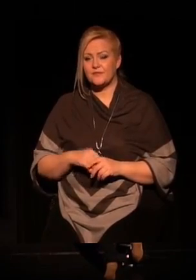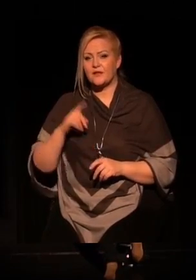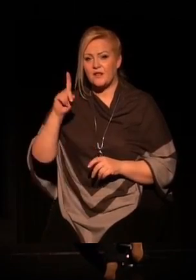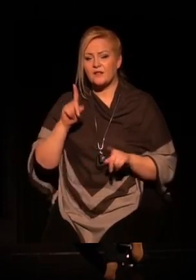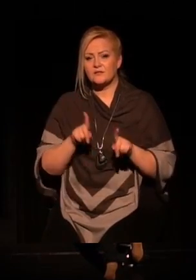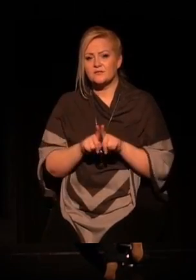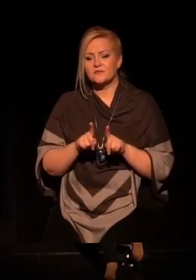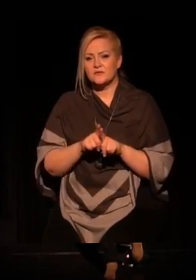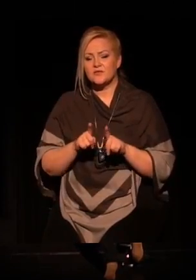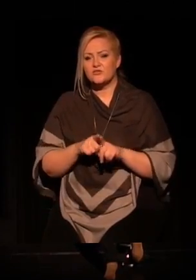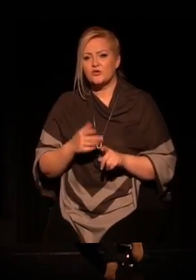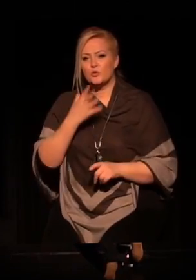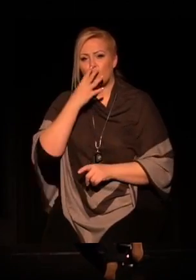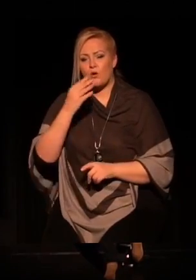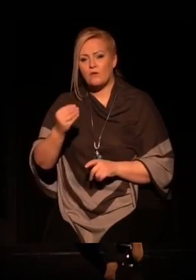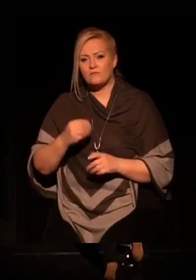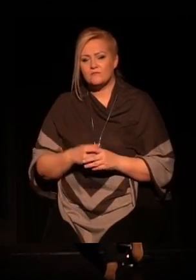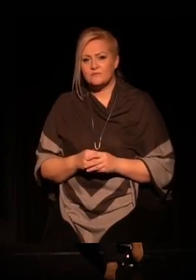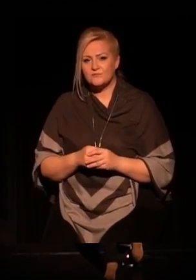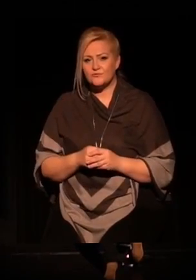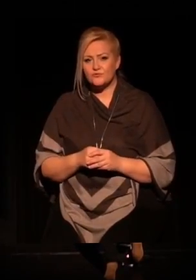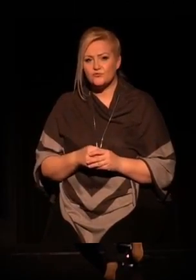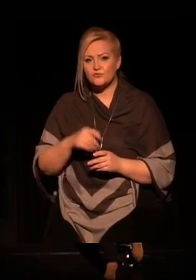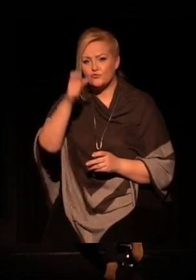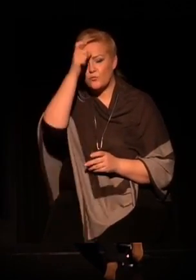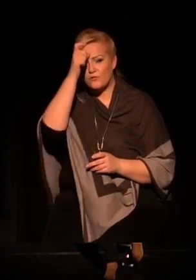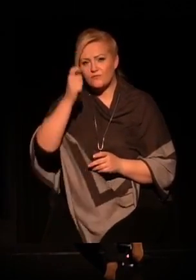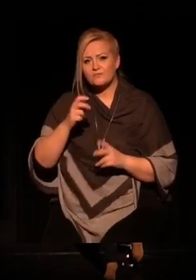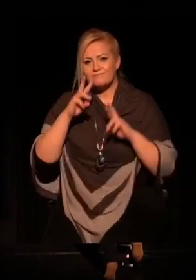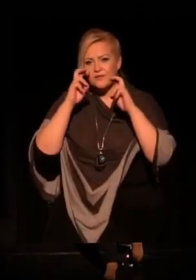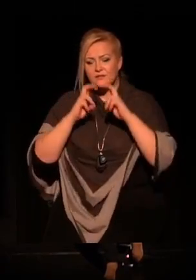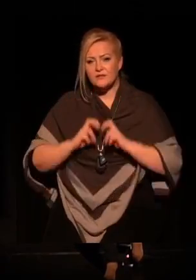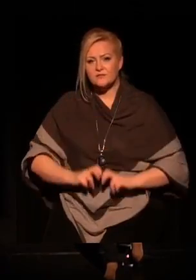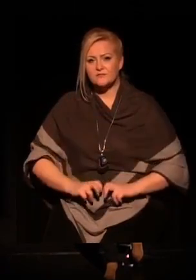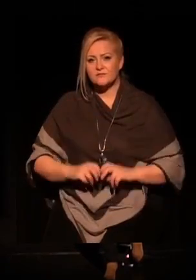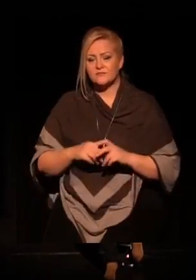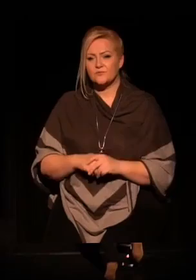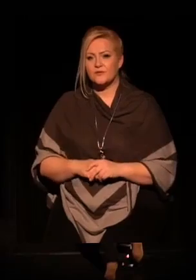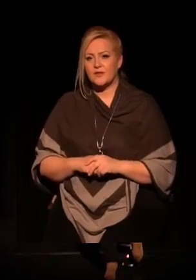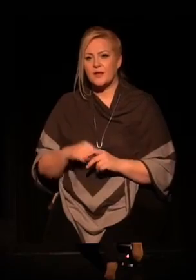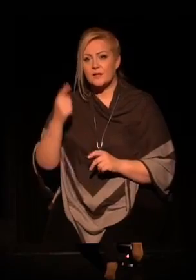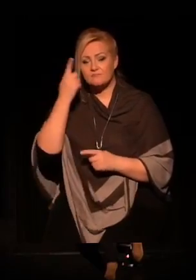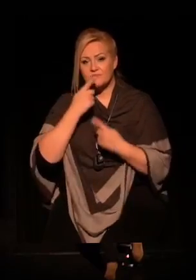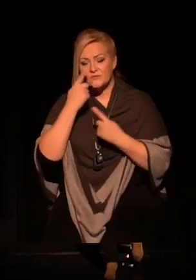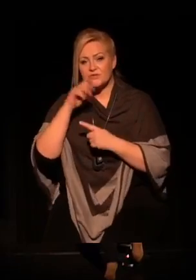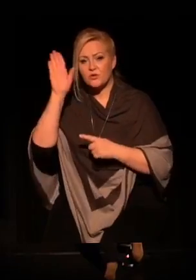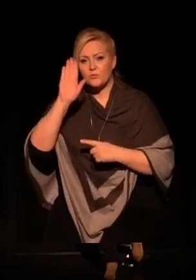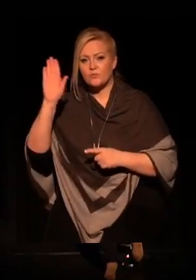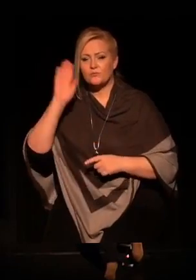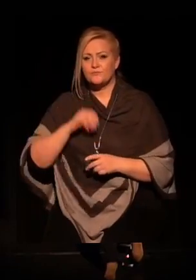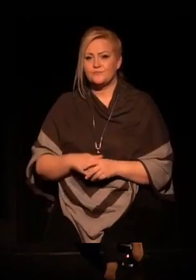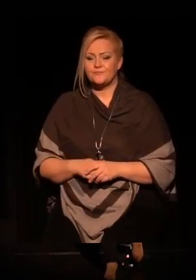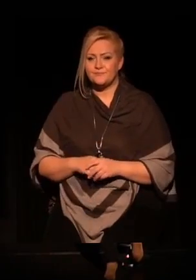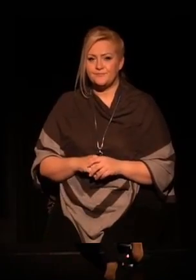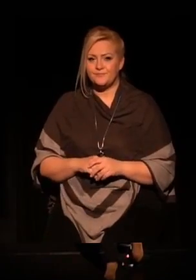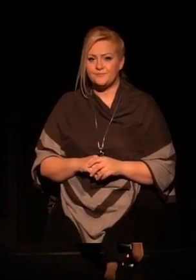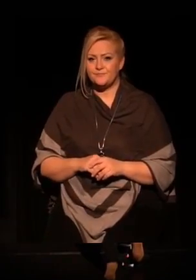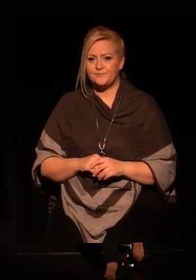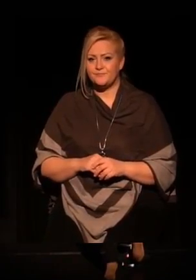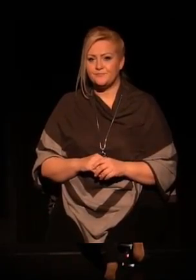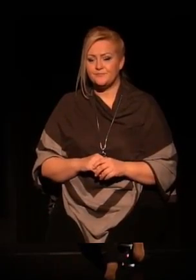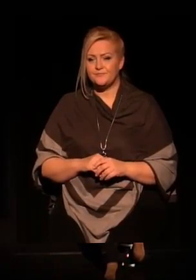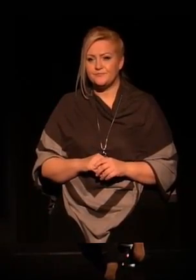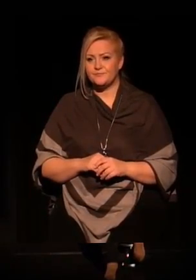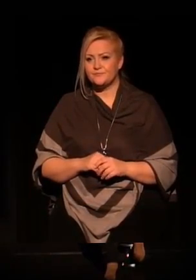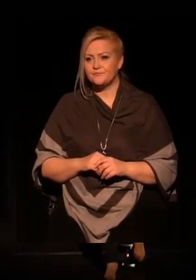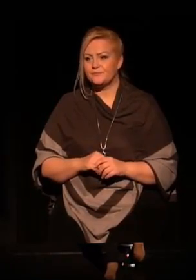ta nasza duchowość jest i my staramy się też, tak jak cały czas mówię, nie stawiać wszystkiego na jedną kartę.